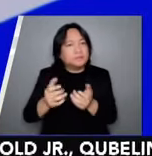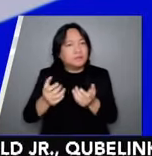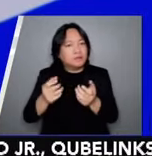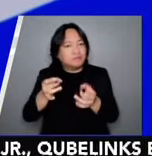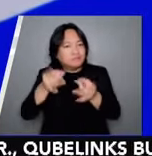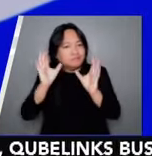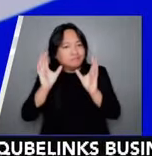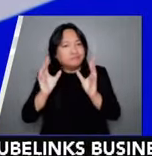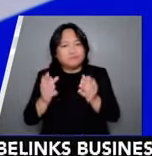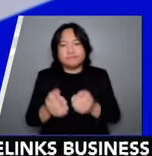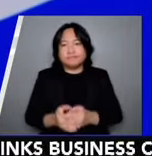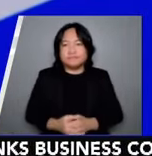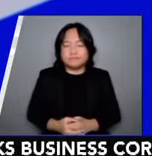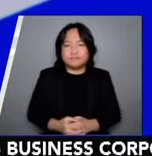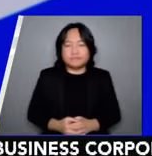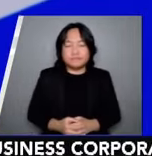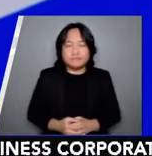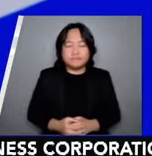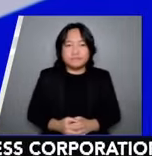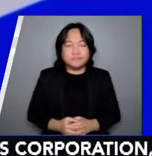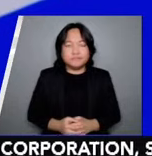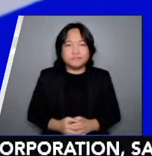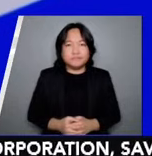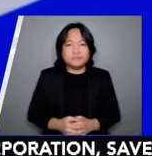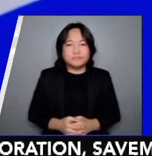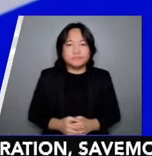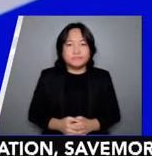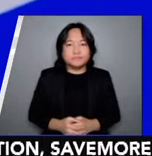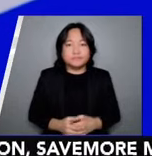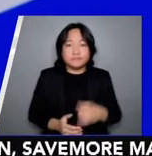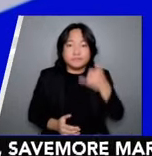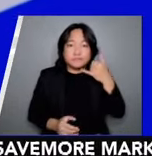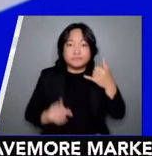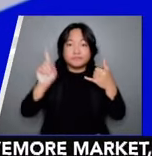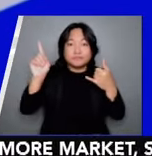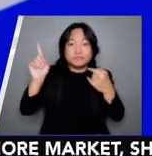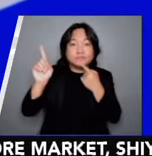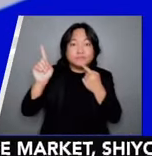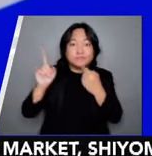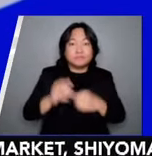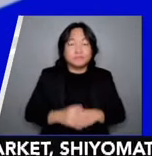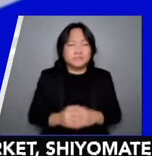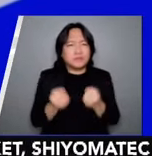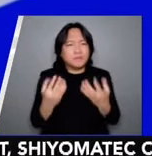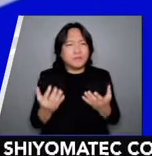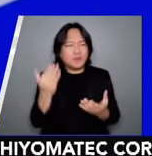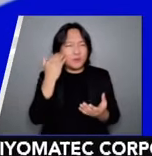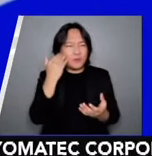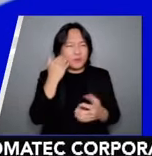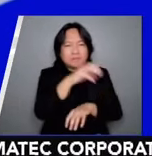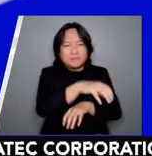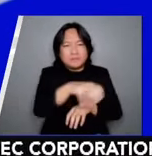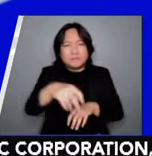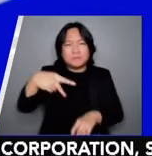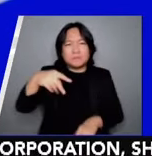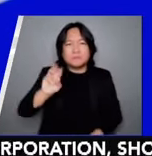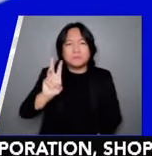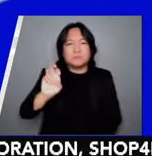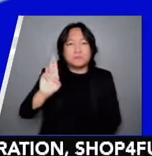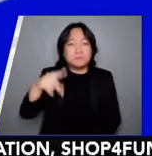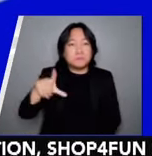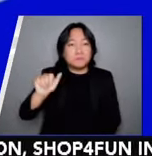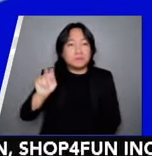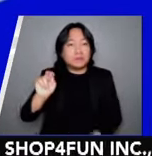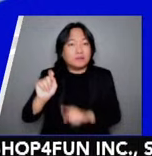Mas marami hong mga plantang bigla ang tumirik na wala ho sa panahon o wala sa schedule.